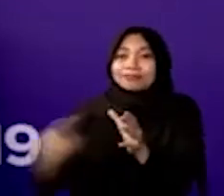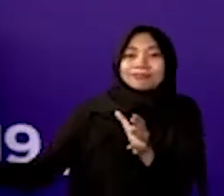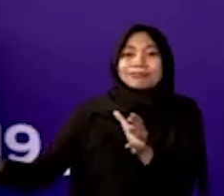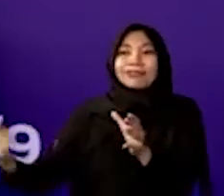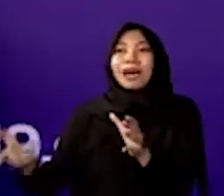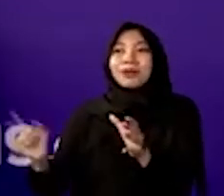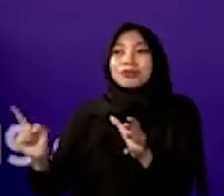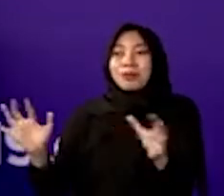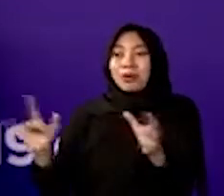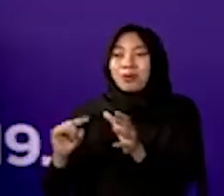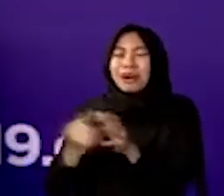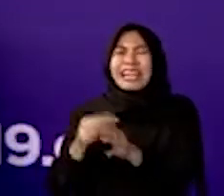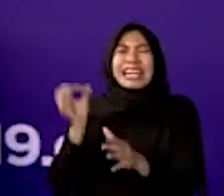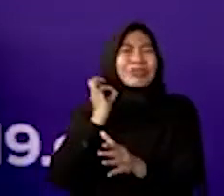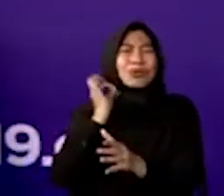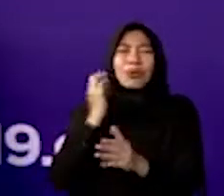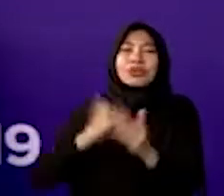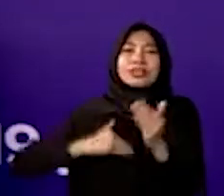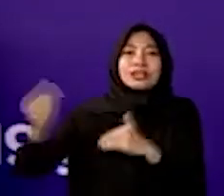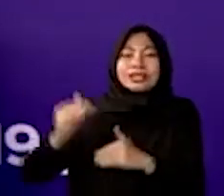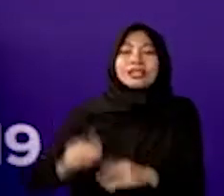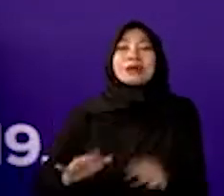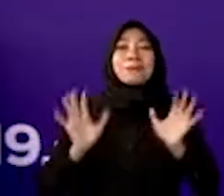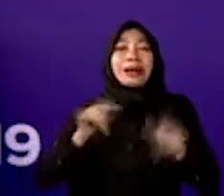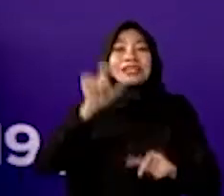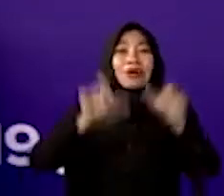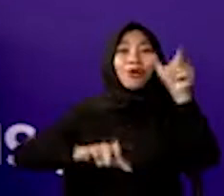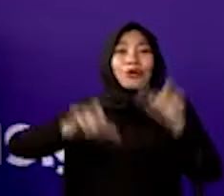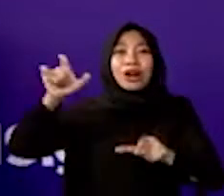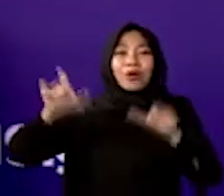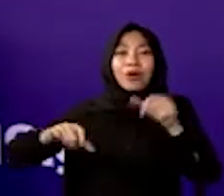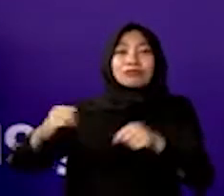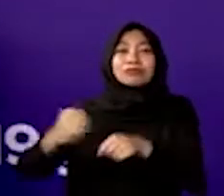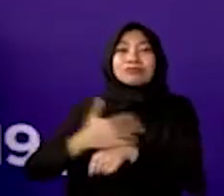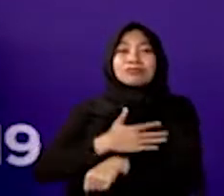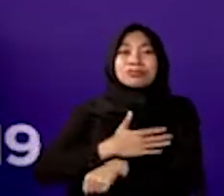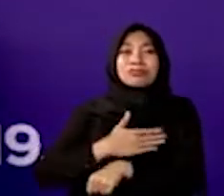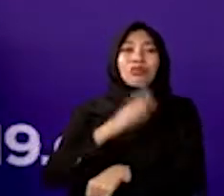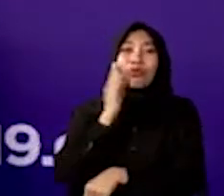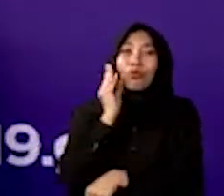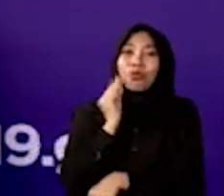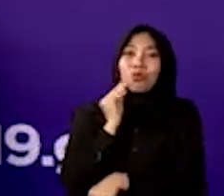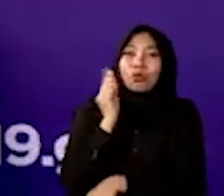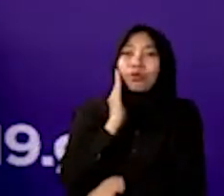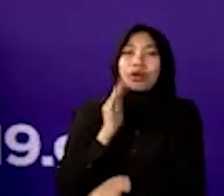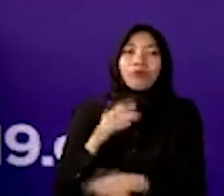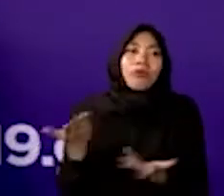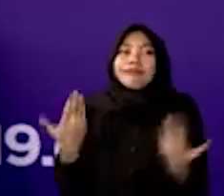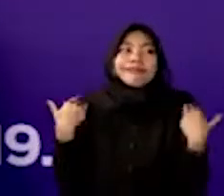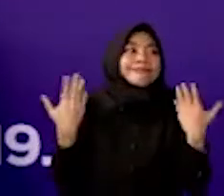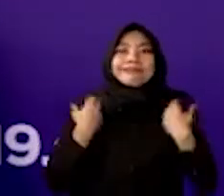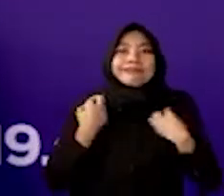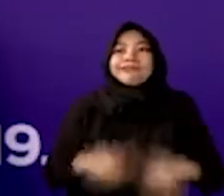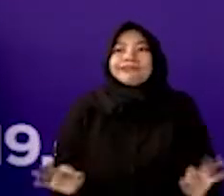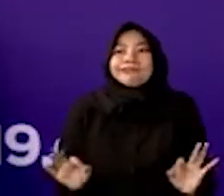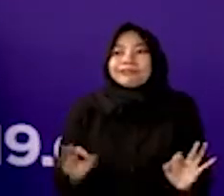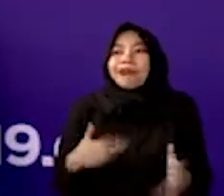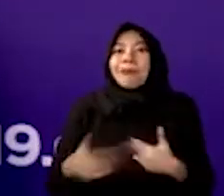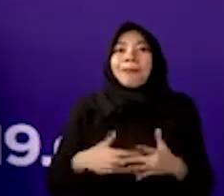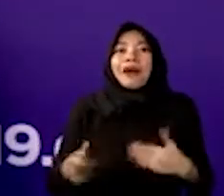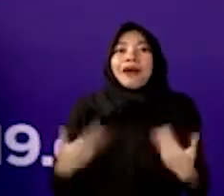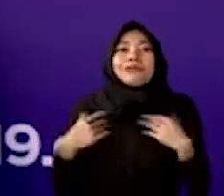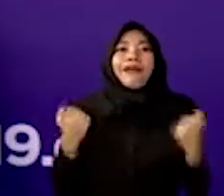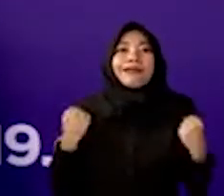dampaknya sangat fatal mereka yang terpapar yang usianya masih muda mungkin tidak apa-apa apa tetapi